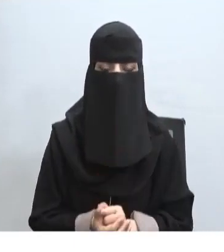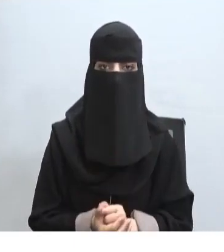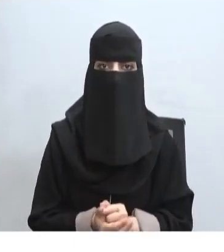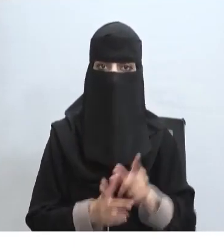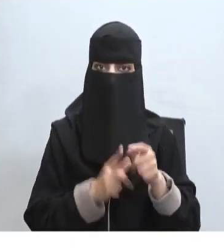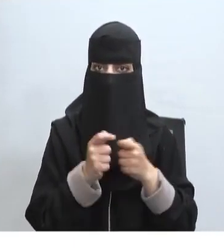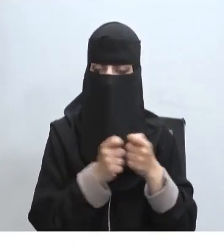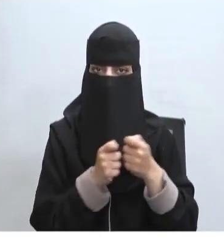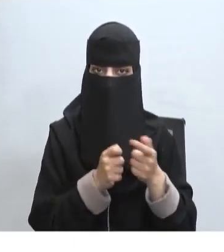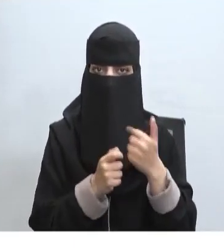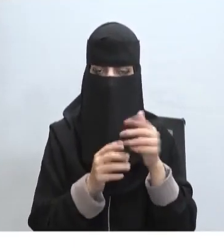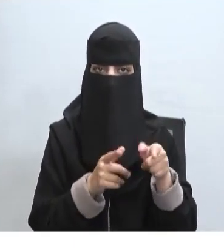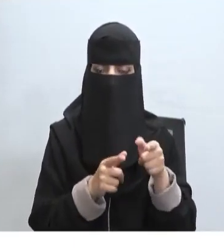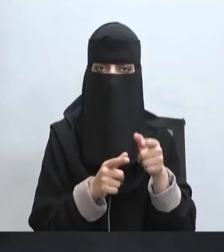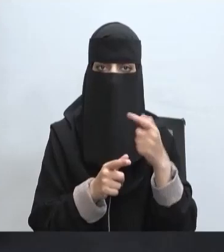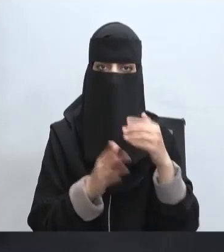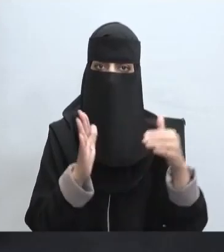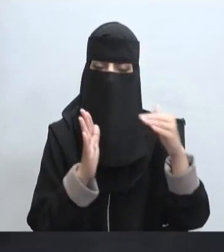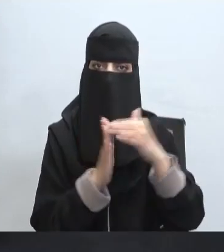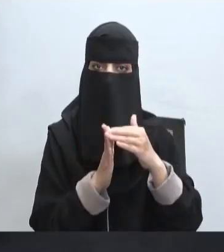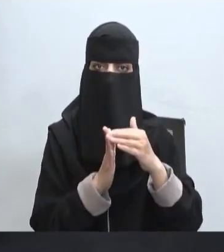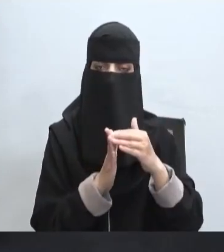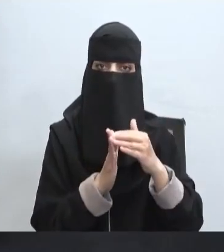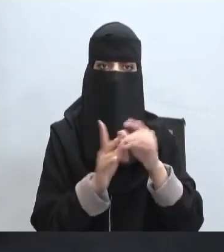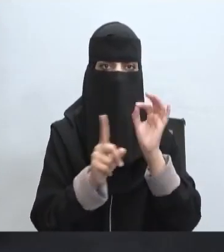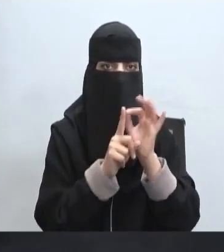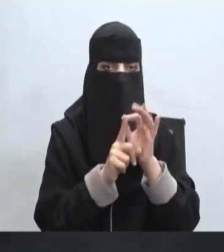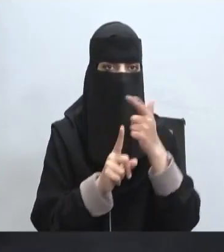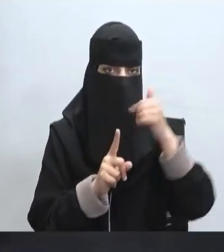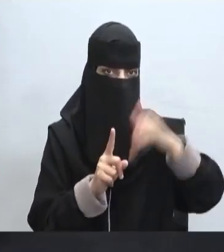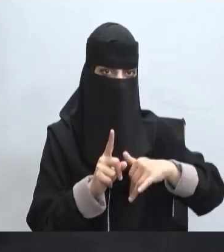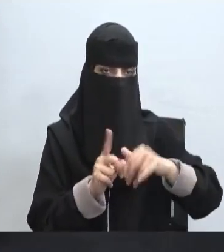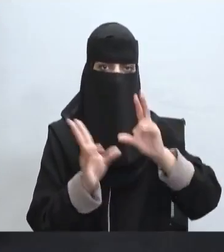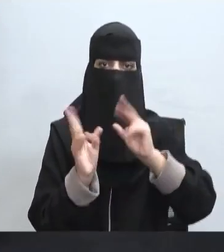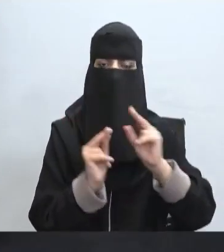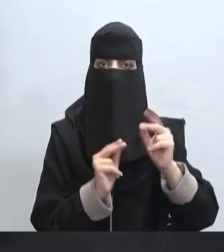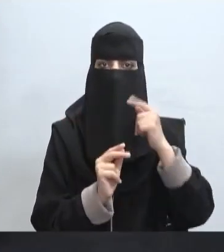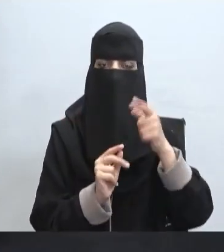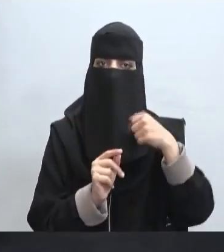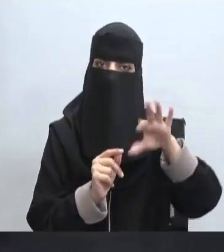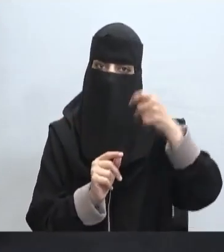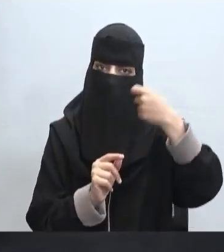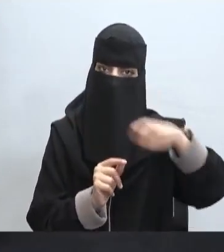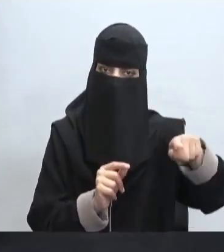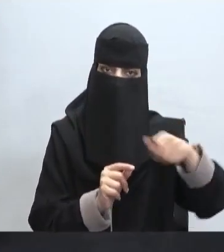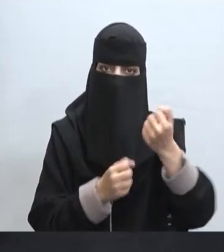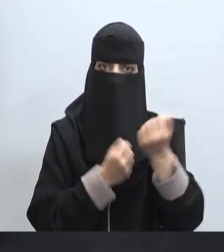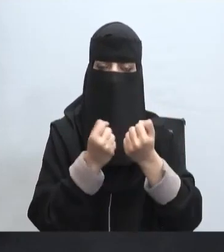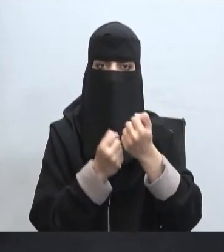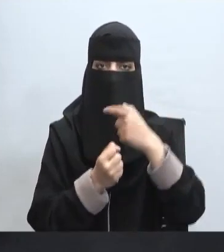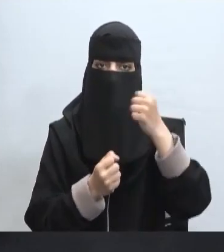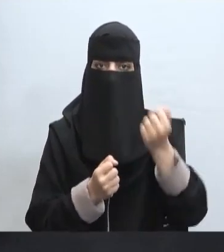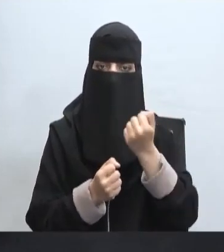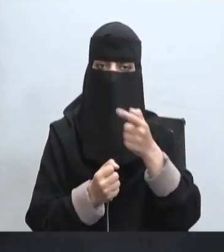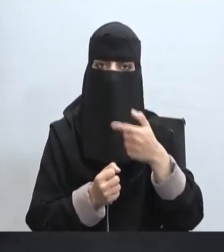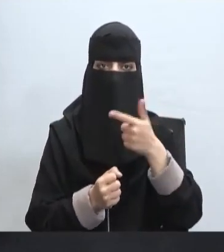الاستثمار كما ذكرنا هو يحقق لك الاهداف التي تريدها مثلا شراء سياره هو يعتبر من الاحتياجات